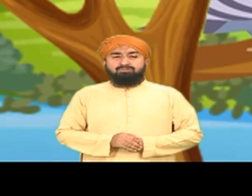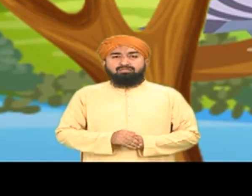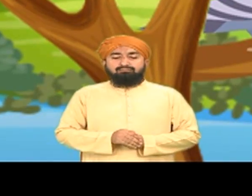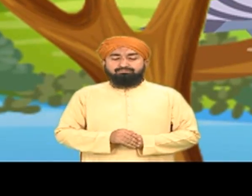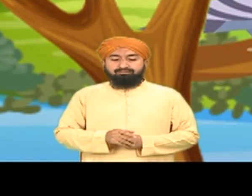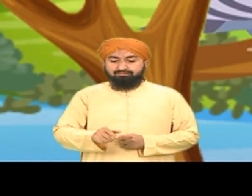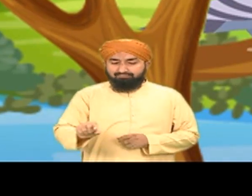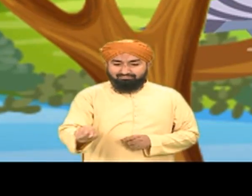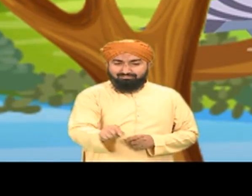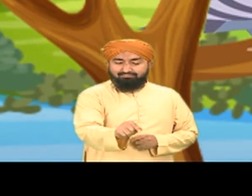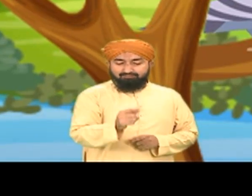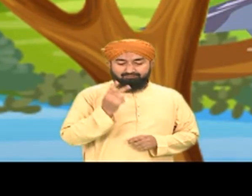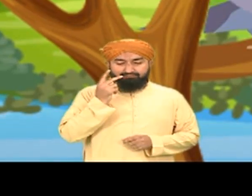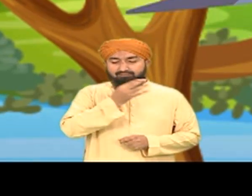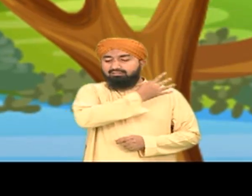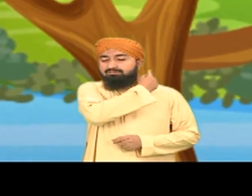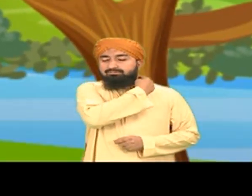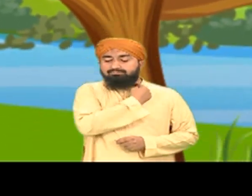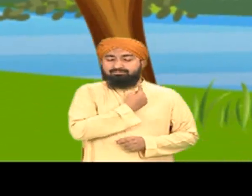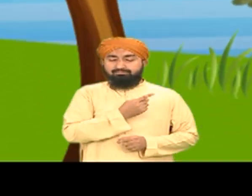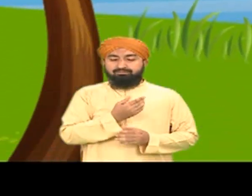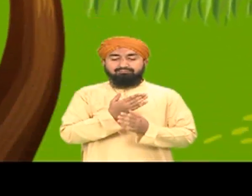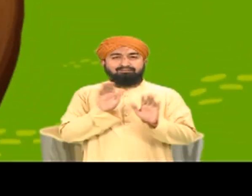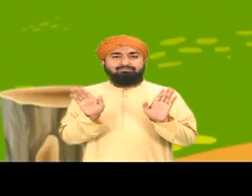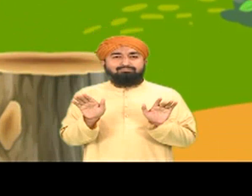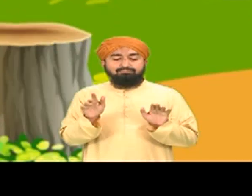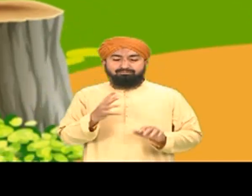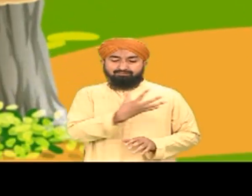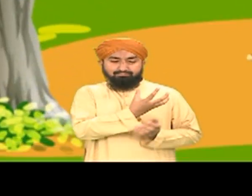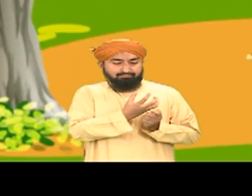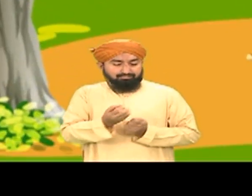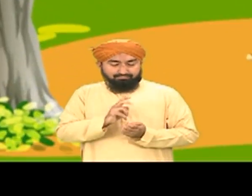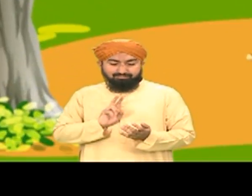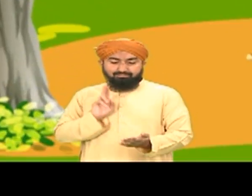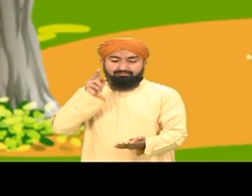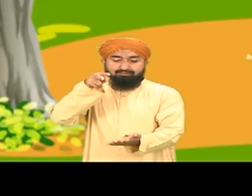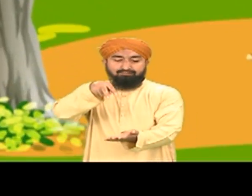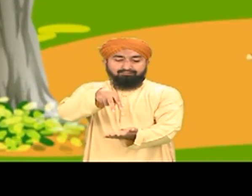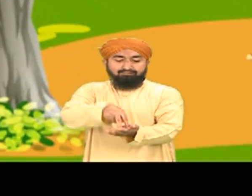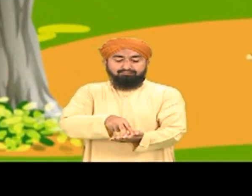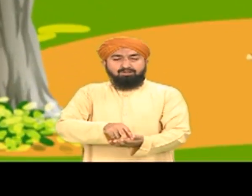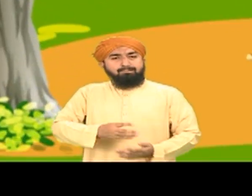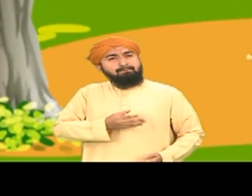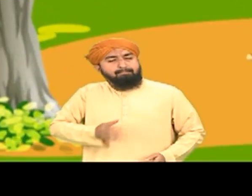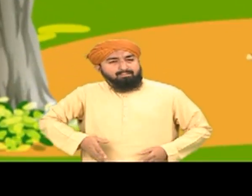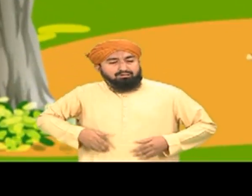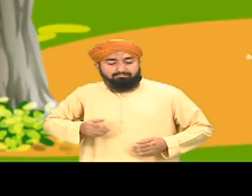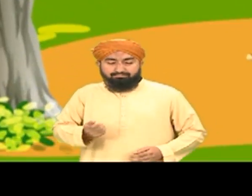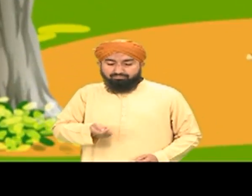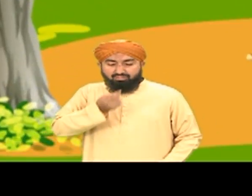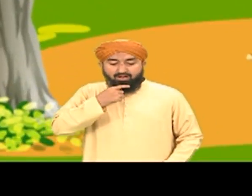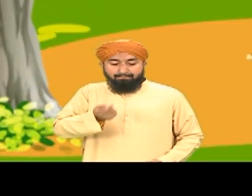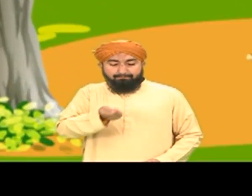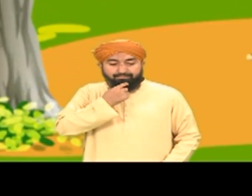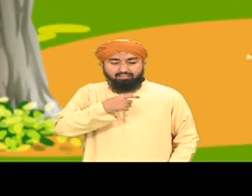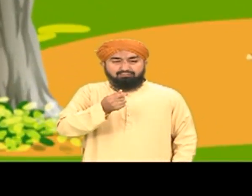لالچ نے اس پرندے کو اپنی طرف کھینچ لیا اور وہ بغیر سوچے زمین پر اترا اور مزے سے دانے چگنے لگا۔